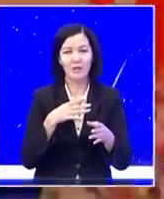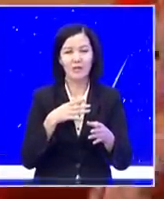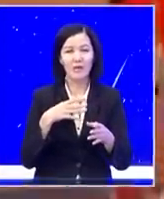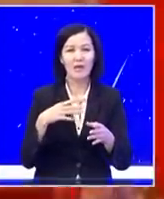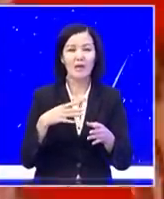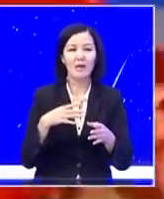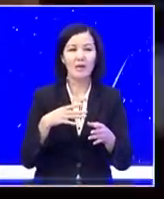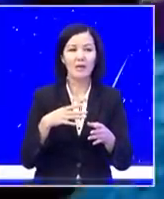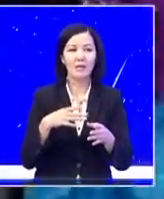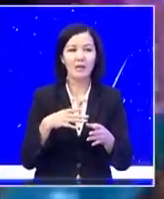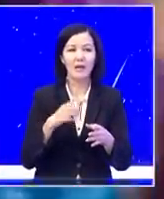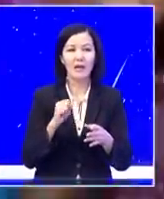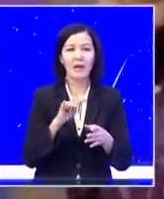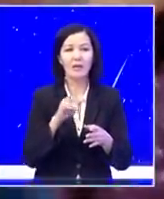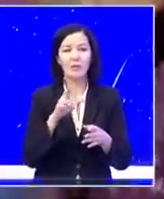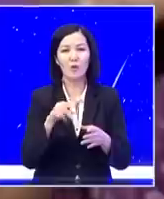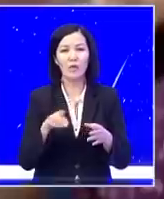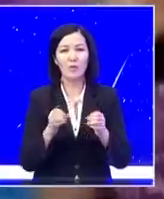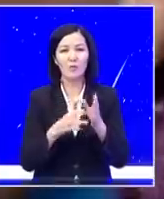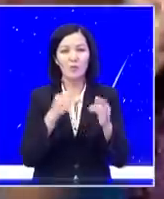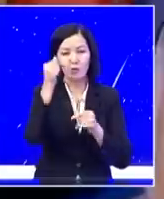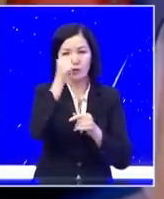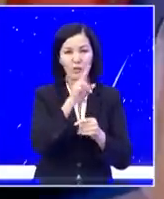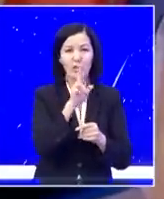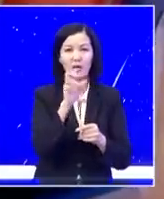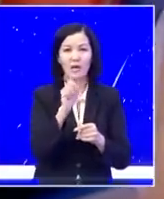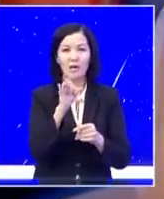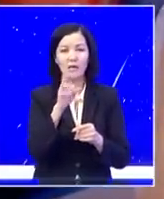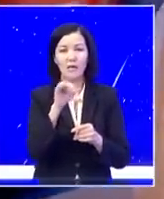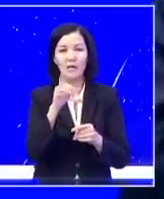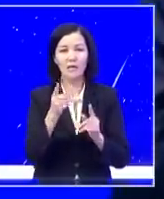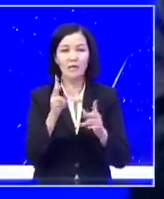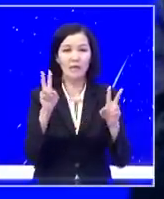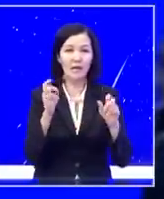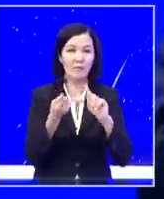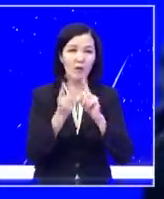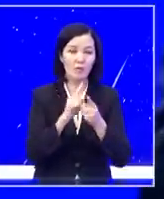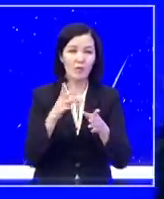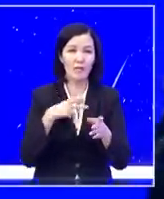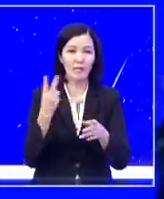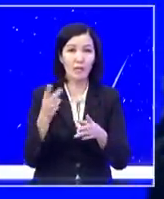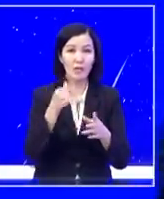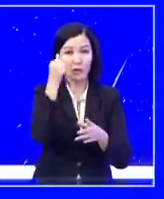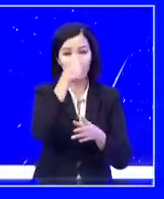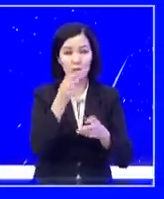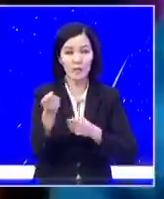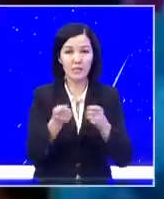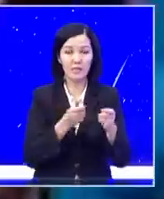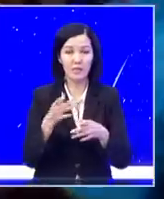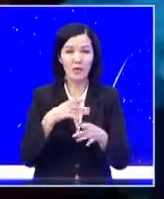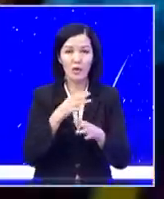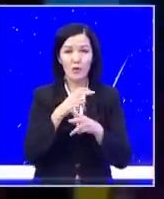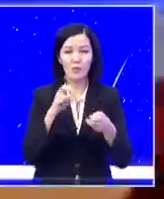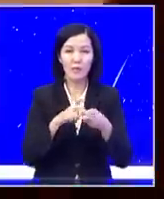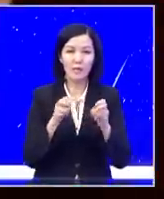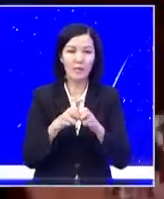Алаштың арқа тұтқан айтуға оңайы 2017 жылдан қарекетке айналды. Бейсен Абайұлы 2 жыл тізгінін ұстады. Талай аманат